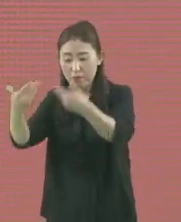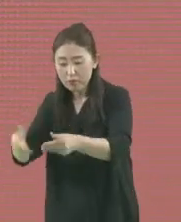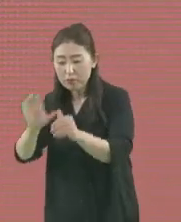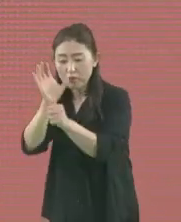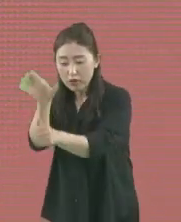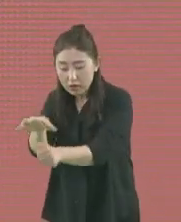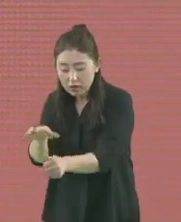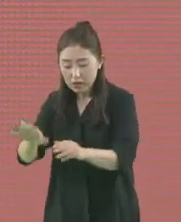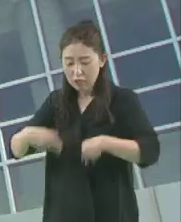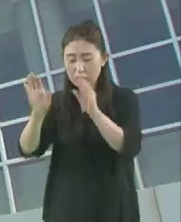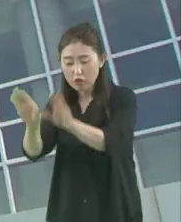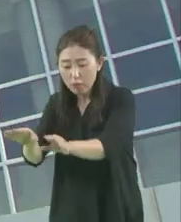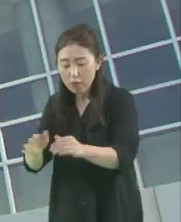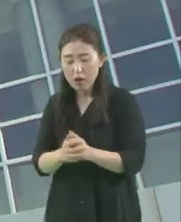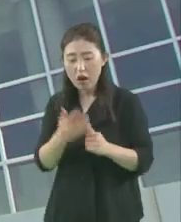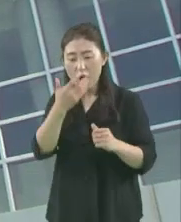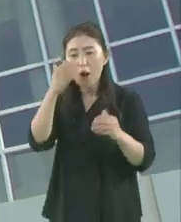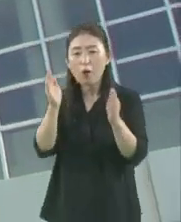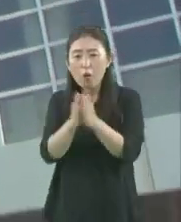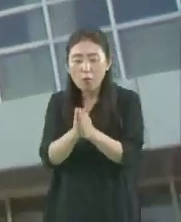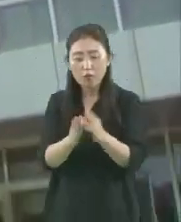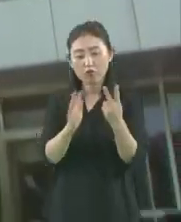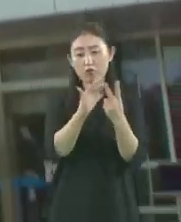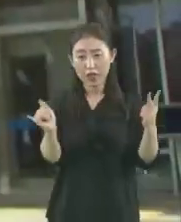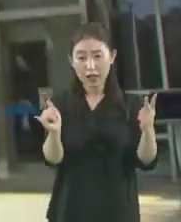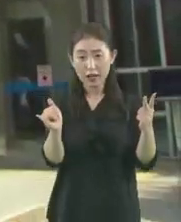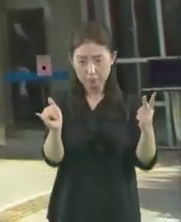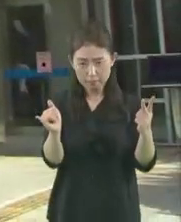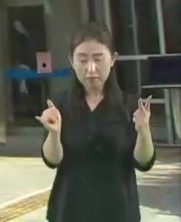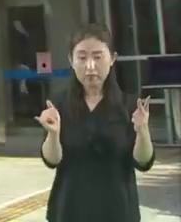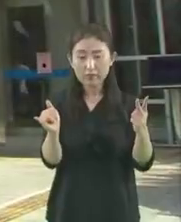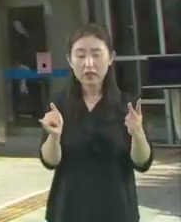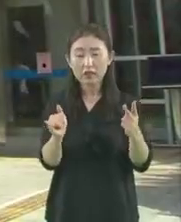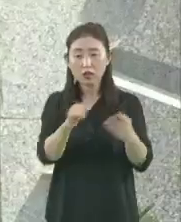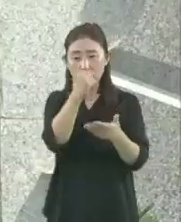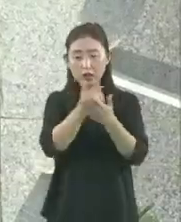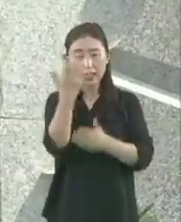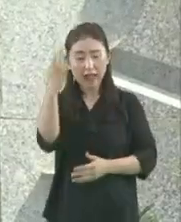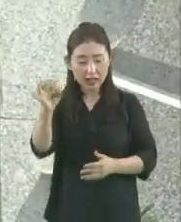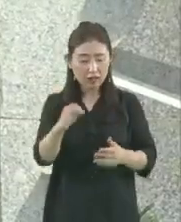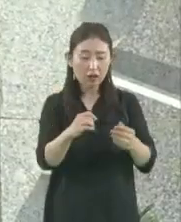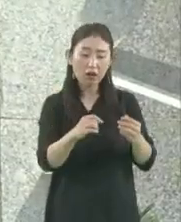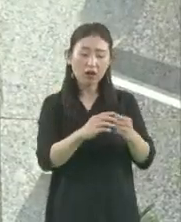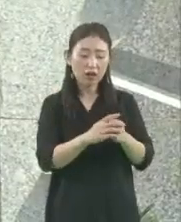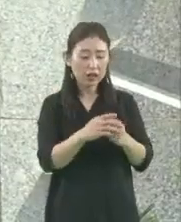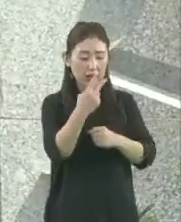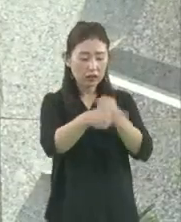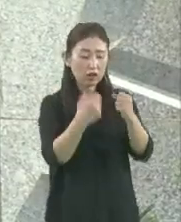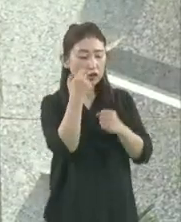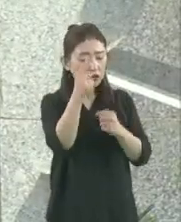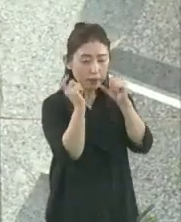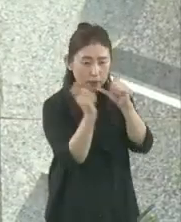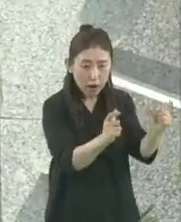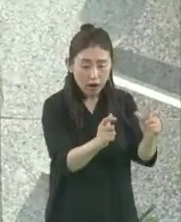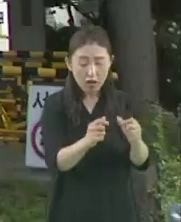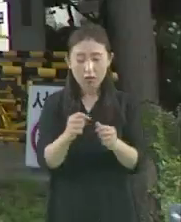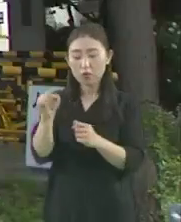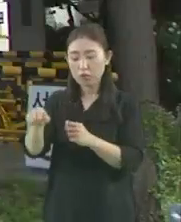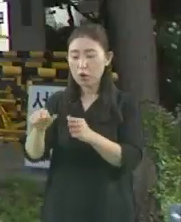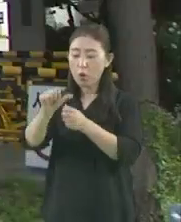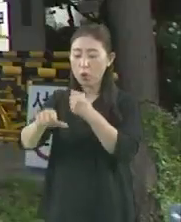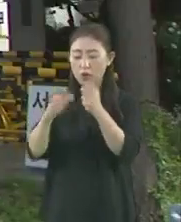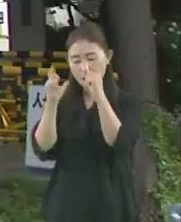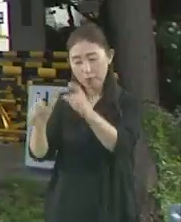받는 같은 방 수용자 2명에 대해서도 살인 방조 혐의가 인정돼 각각 2년 6개월과 5년이 선고됐습니다.